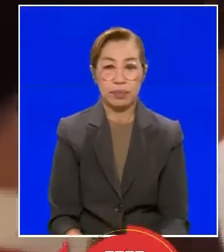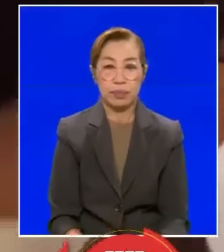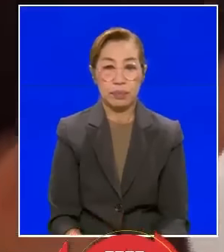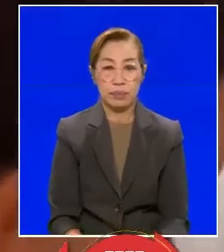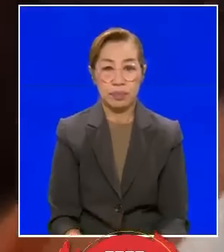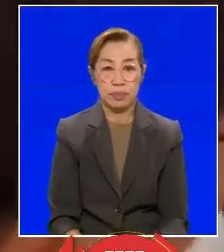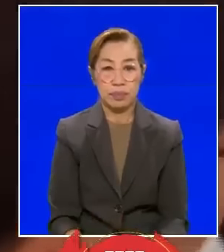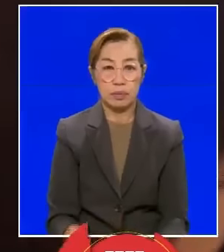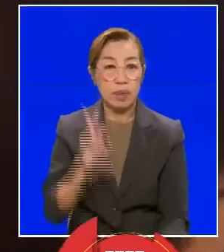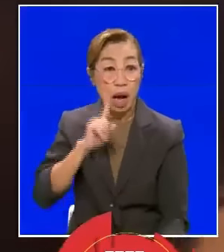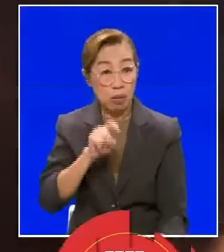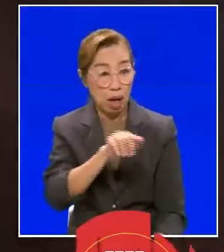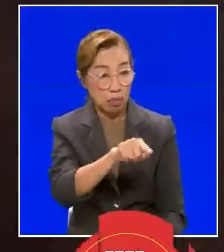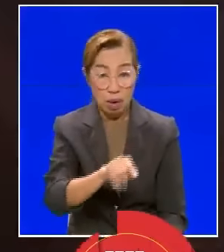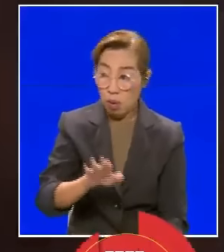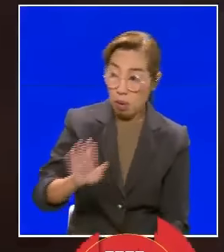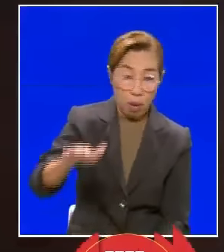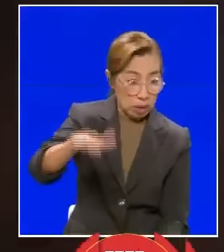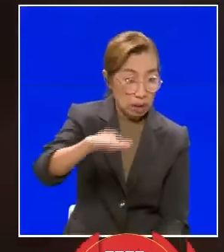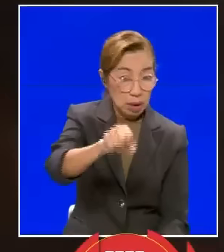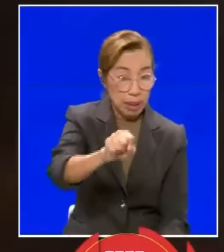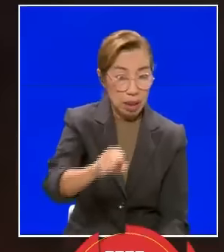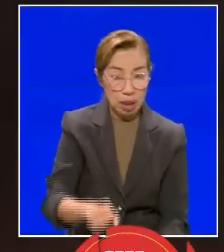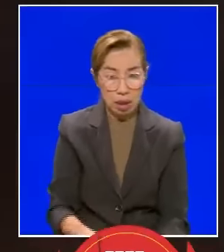ใช่ของน้องไหมคะจะนี่มีอะไรอะไรอ่ะ